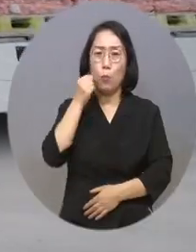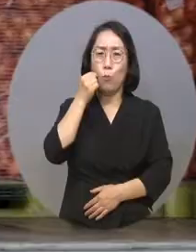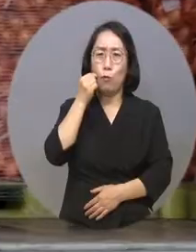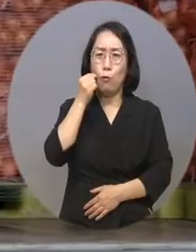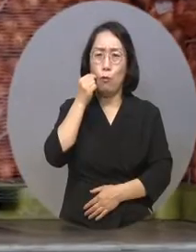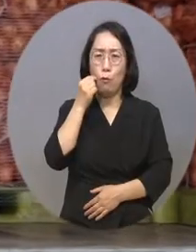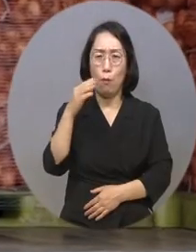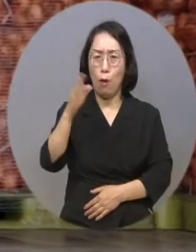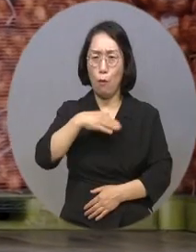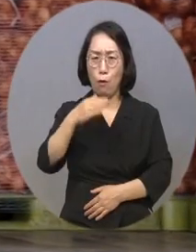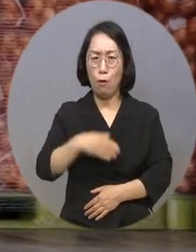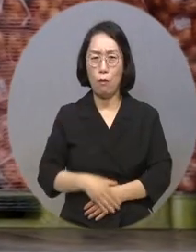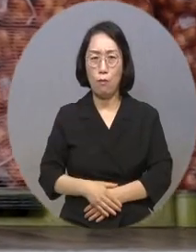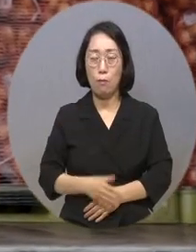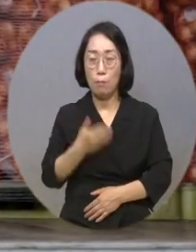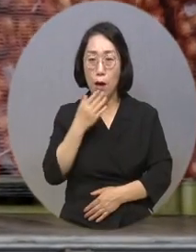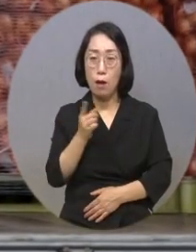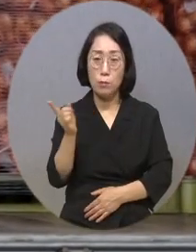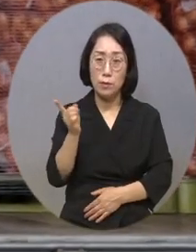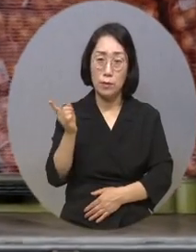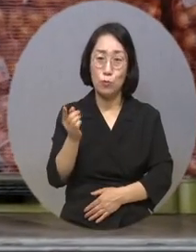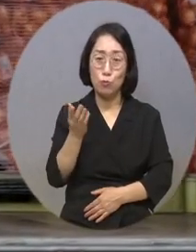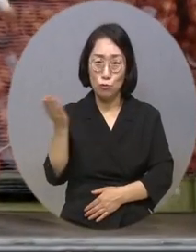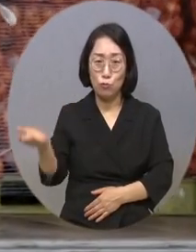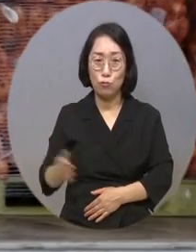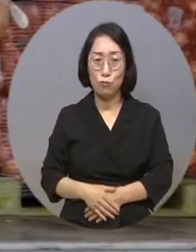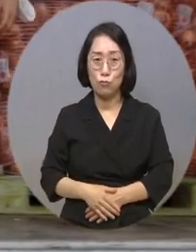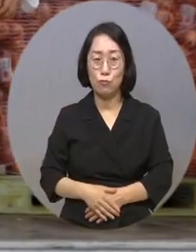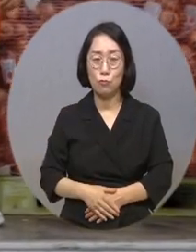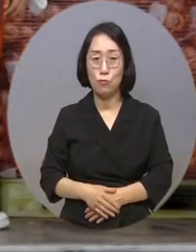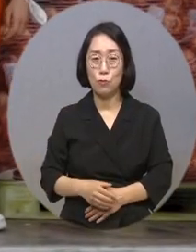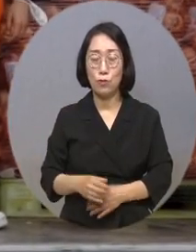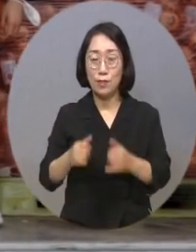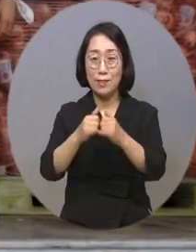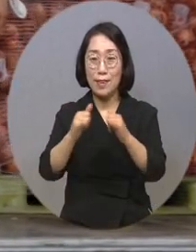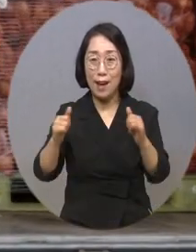아니, 못 먹어요. 안 매워. 이 친구가 먹어야 되는데? 누가? 이 친구가. 사람 안 되는 사람만 먹어.